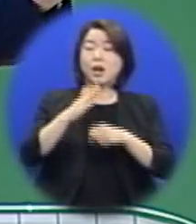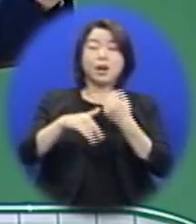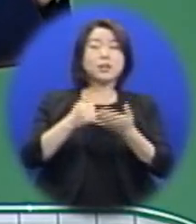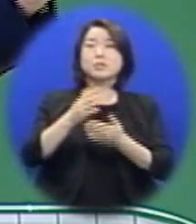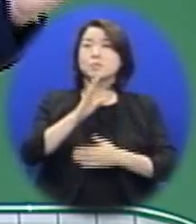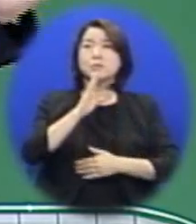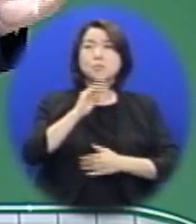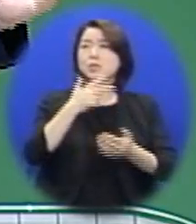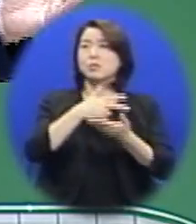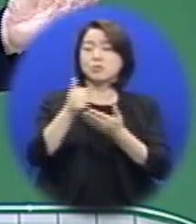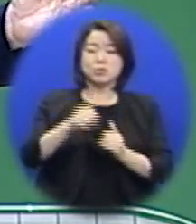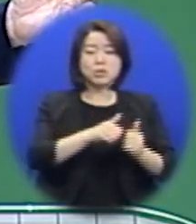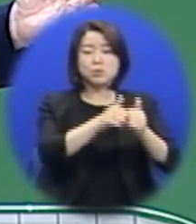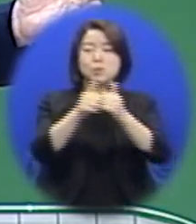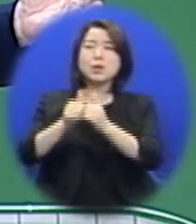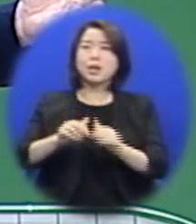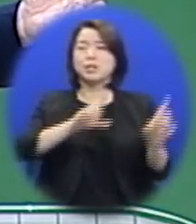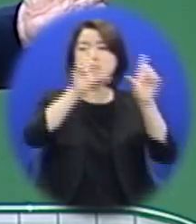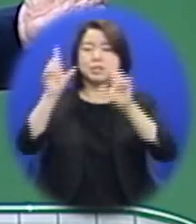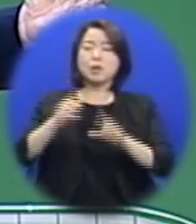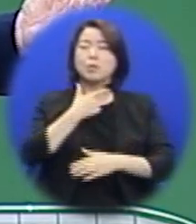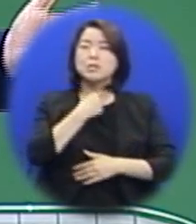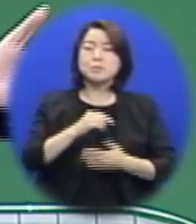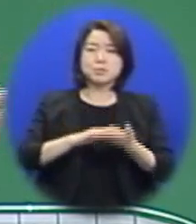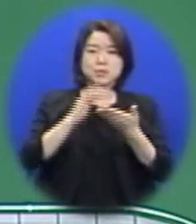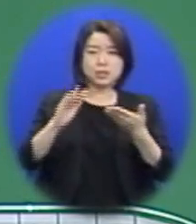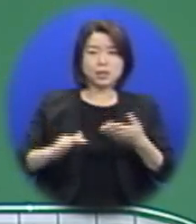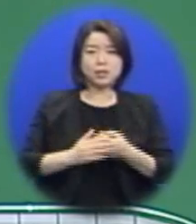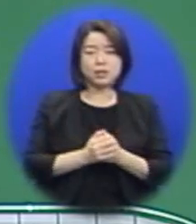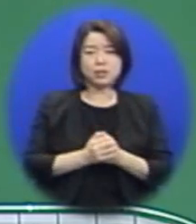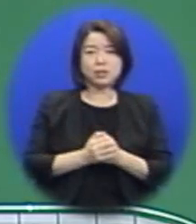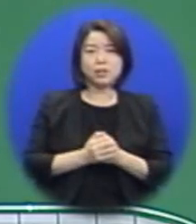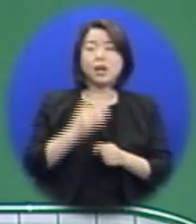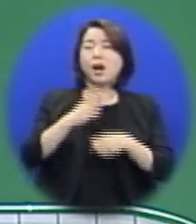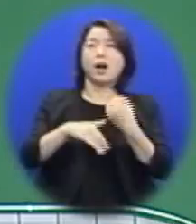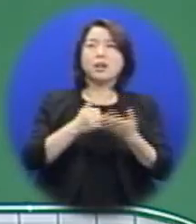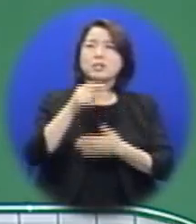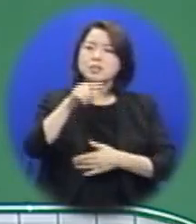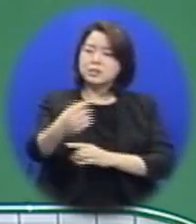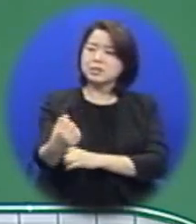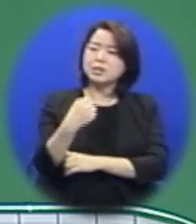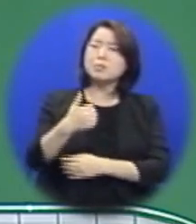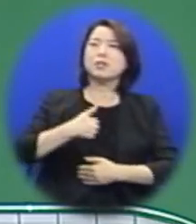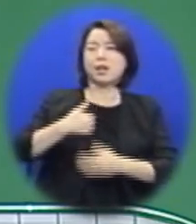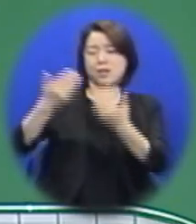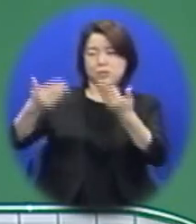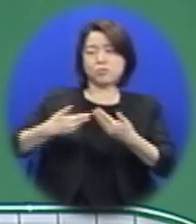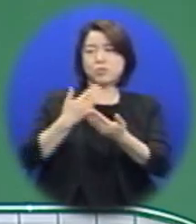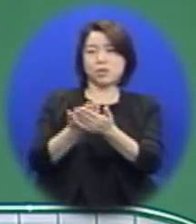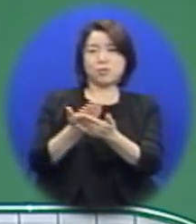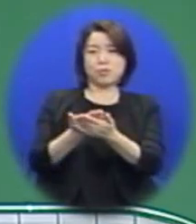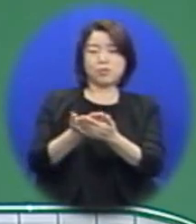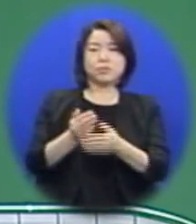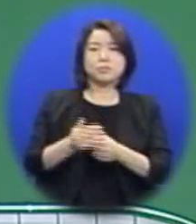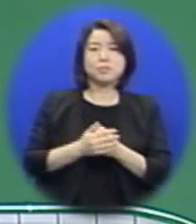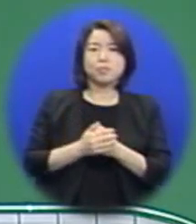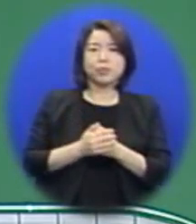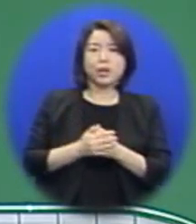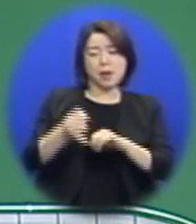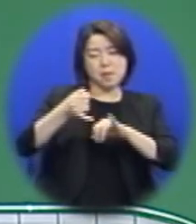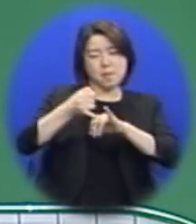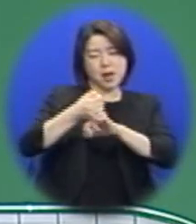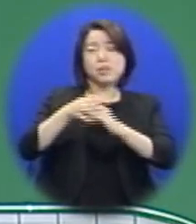하나님, 정말 주님과 동행하는 삶을 살고 싶습니다. 하나님 그 힘을 저에게 주세요.